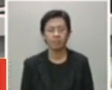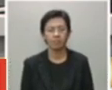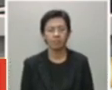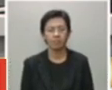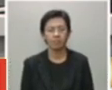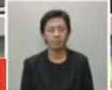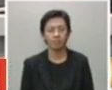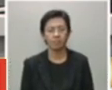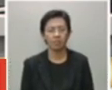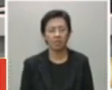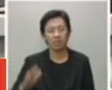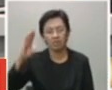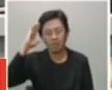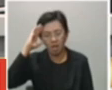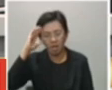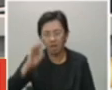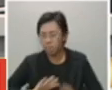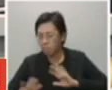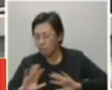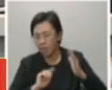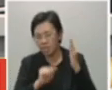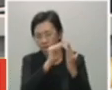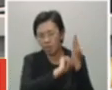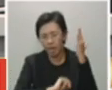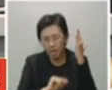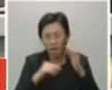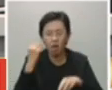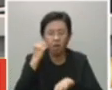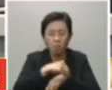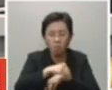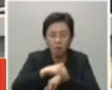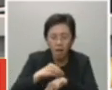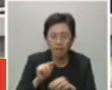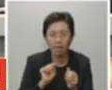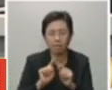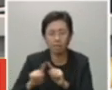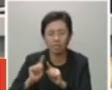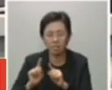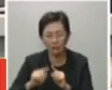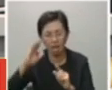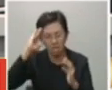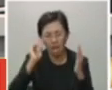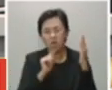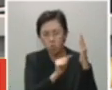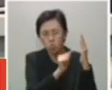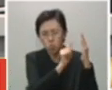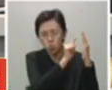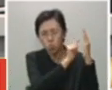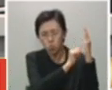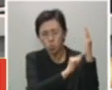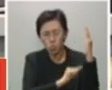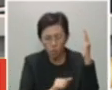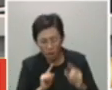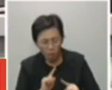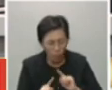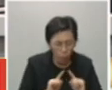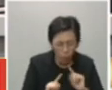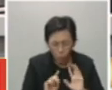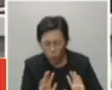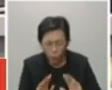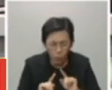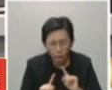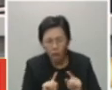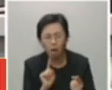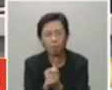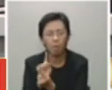เขาเห็นทหารลงพื้นที่ทุกจังหวัดครับทุกหมู่บ้านทุกอำเภอไปปฏิบัติการจิตวิทยากันจนชินตา